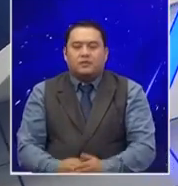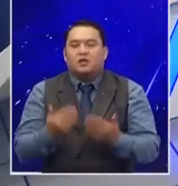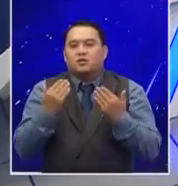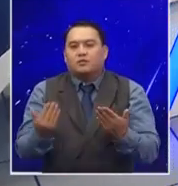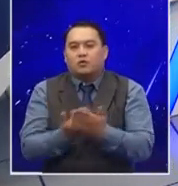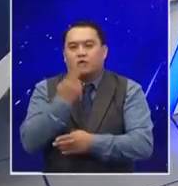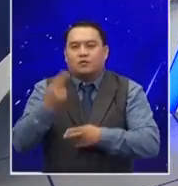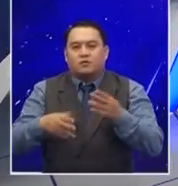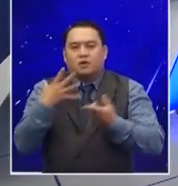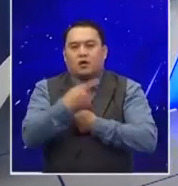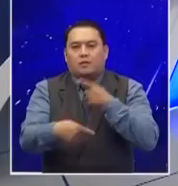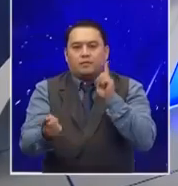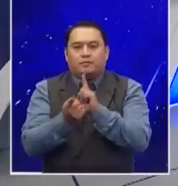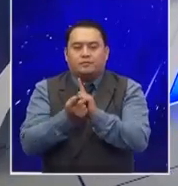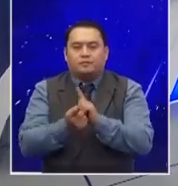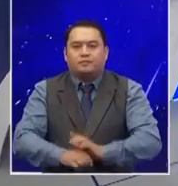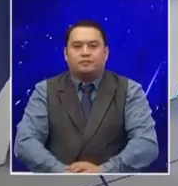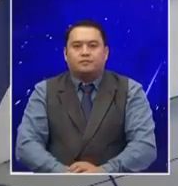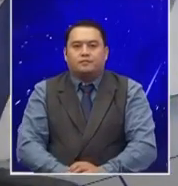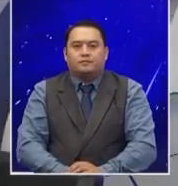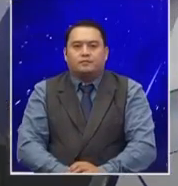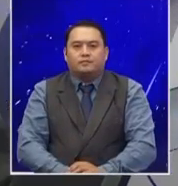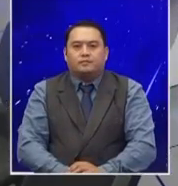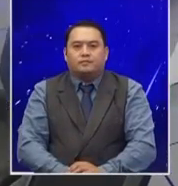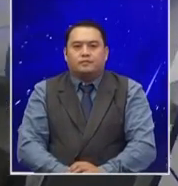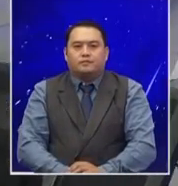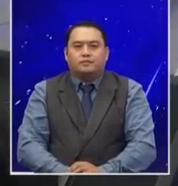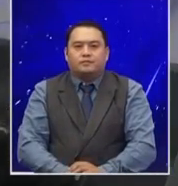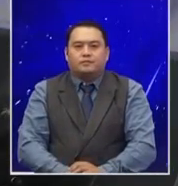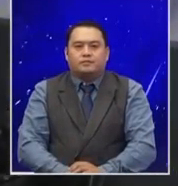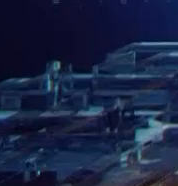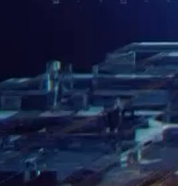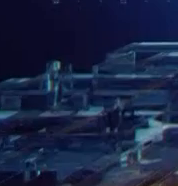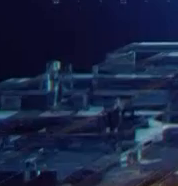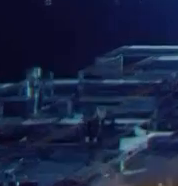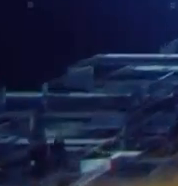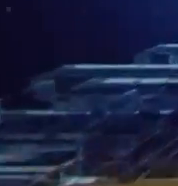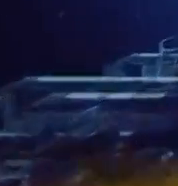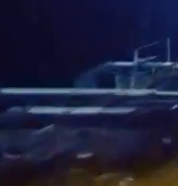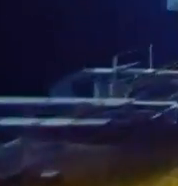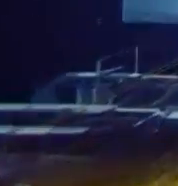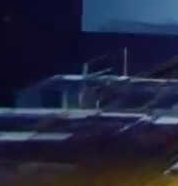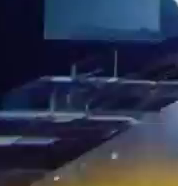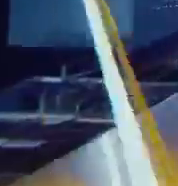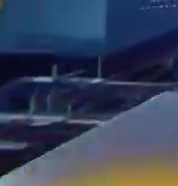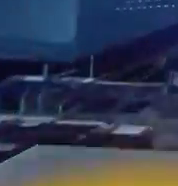Это были все новости к этому часу. Благодарю за внимание. До свидания.